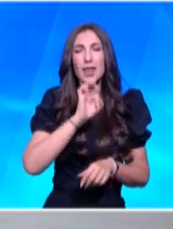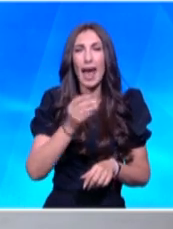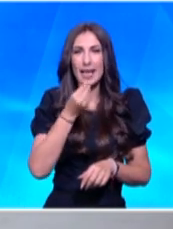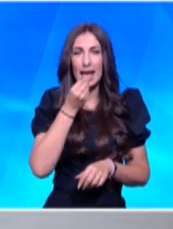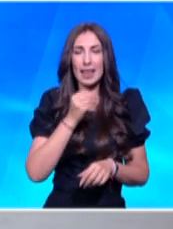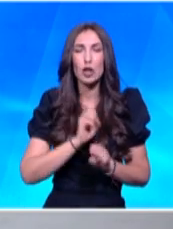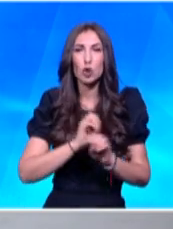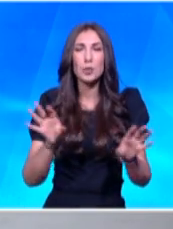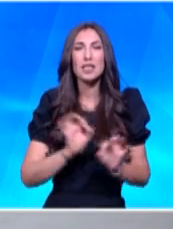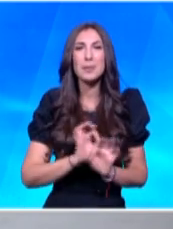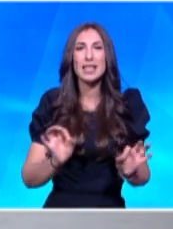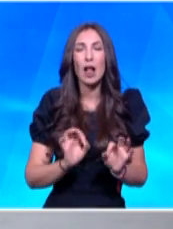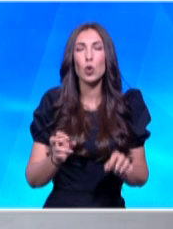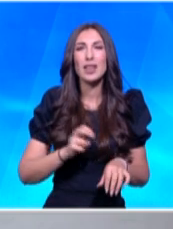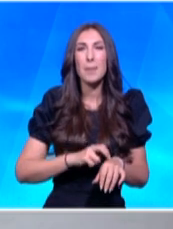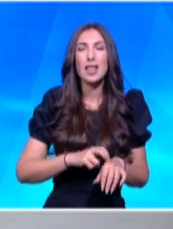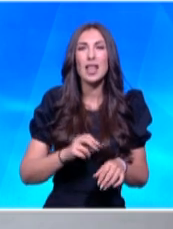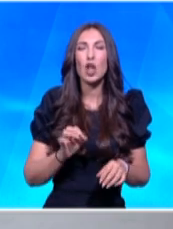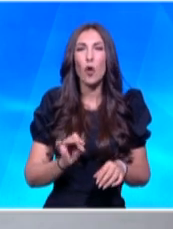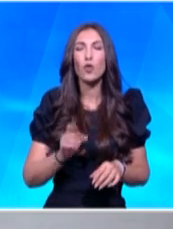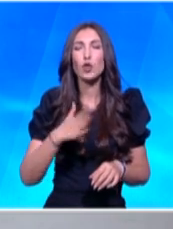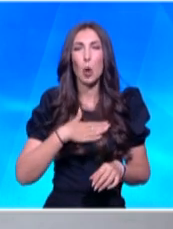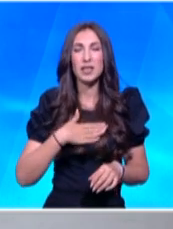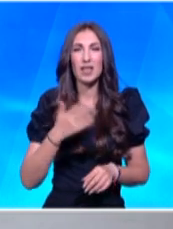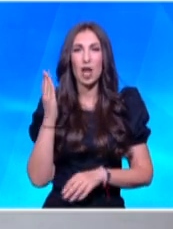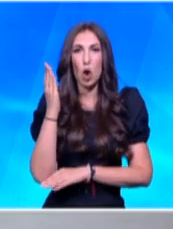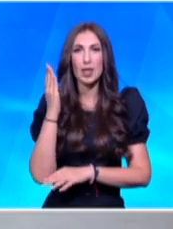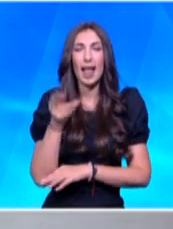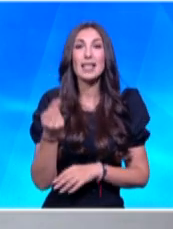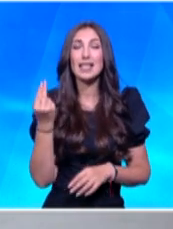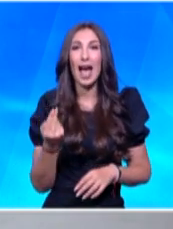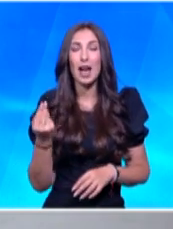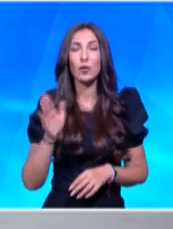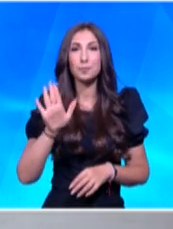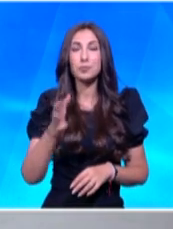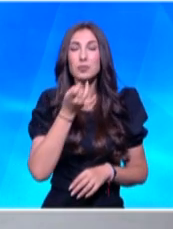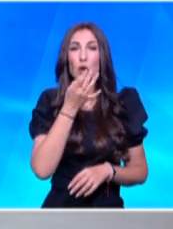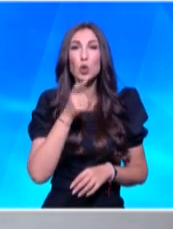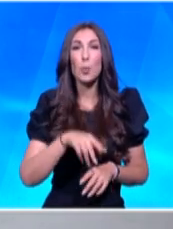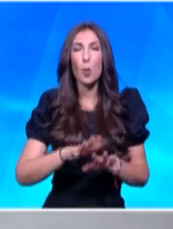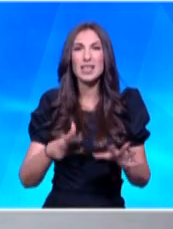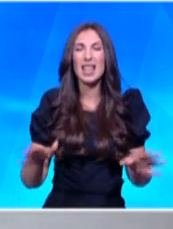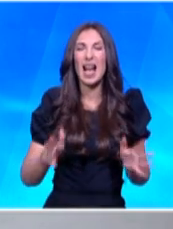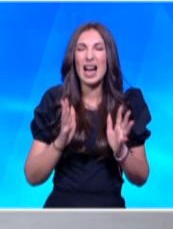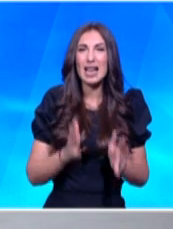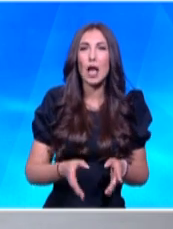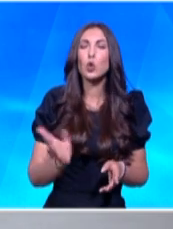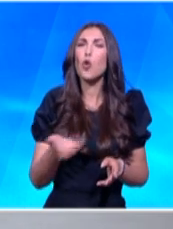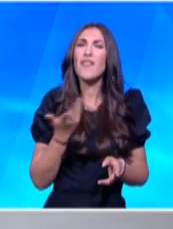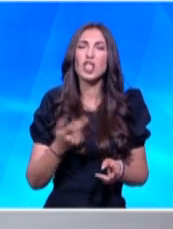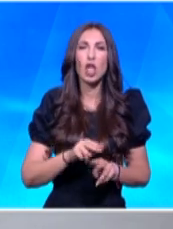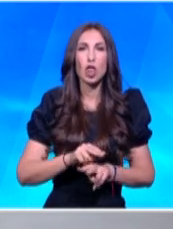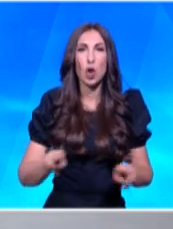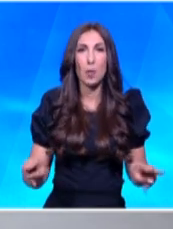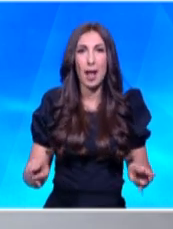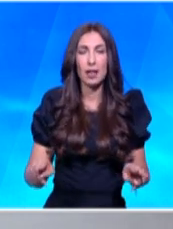специално за BTV Димитър Йовнов, който е собственик на хотел в Царево. По думите му, обстановката бавно, но все пак се нормализира и